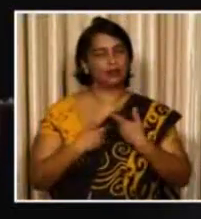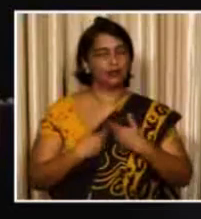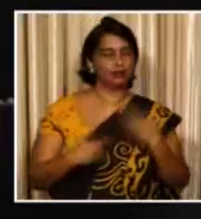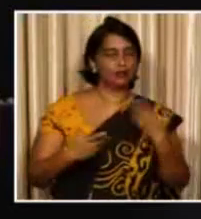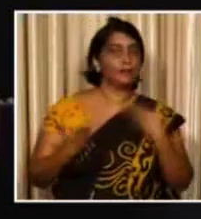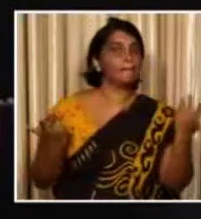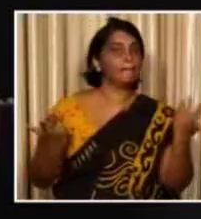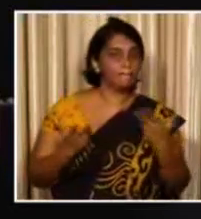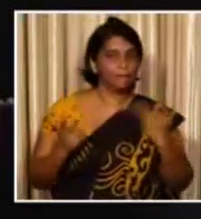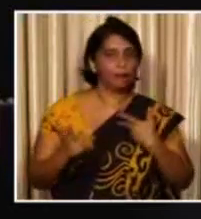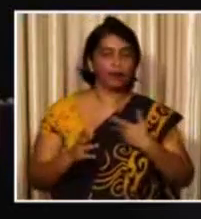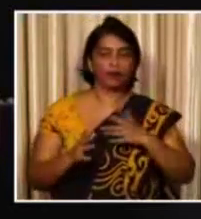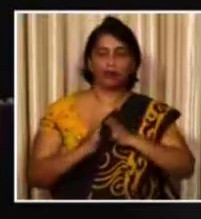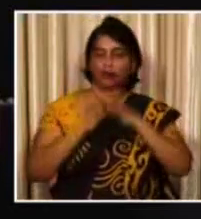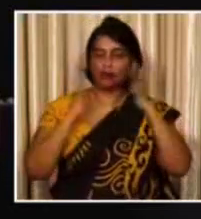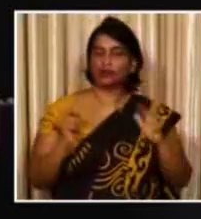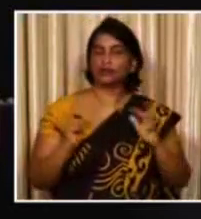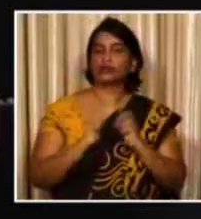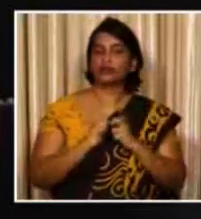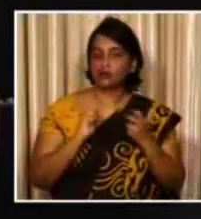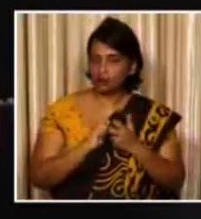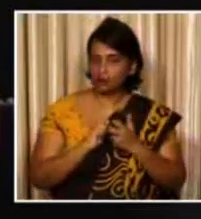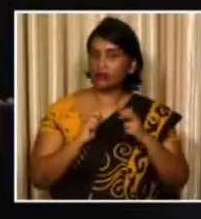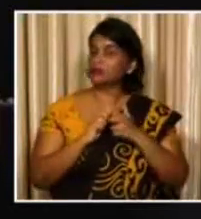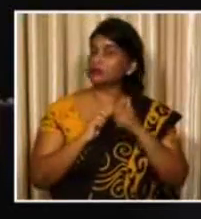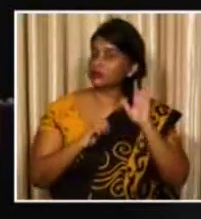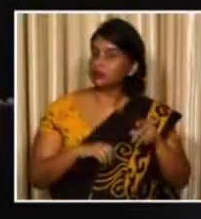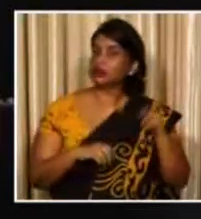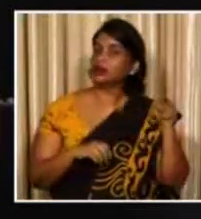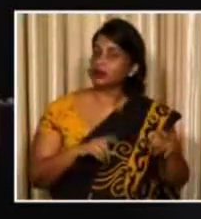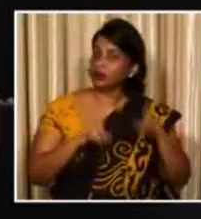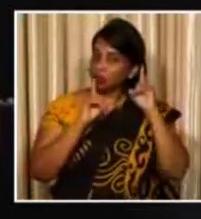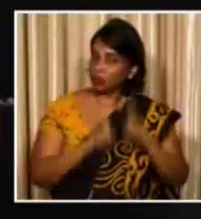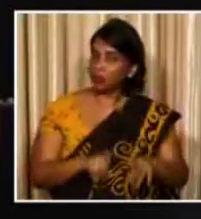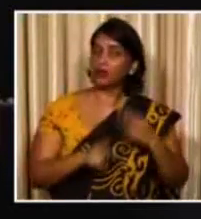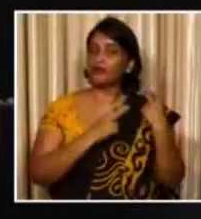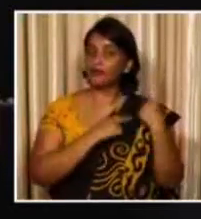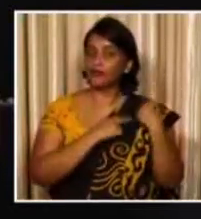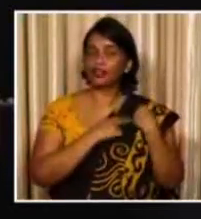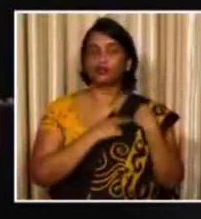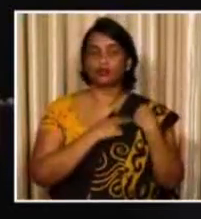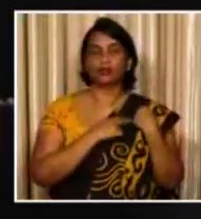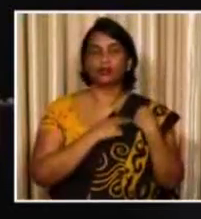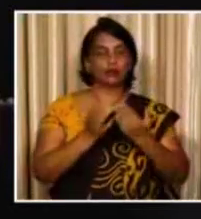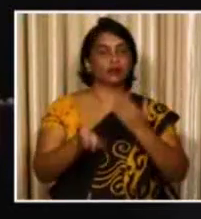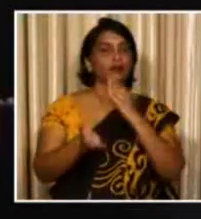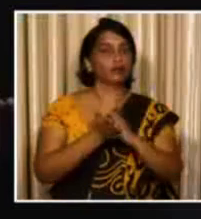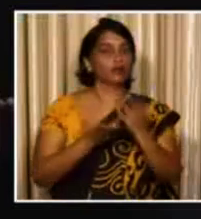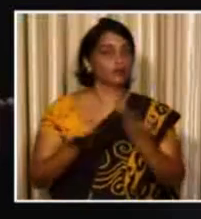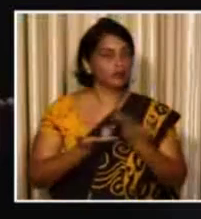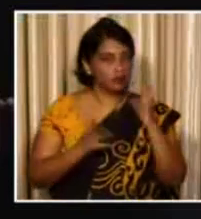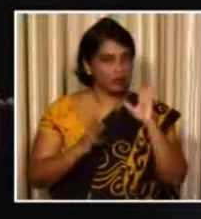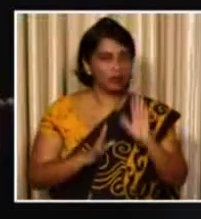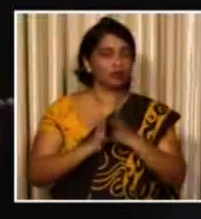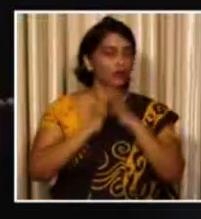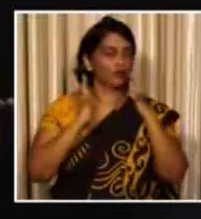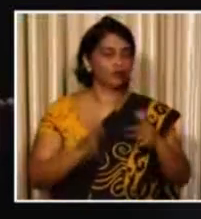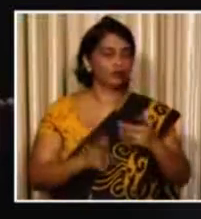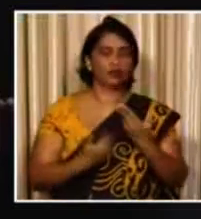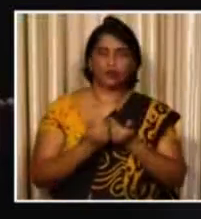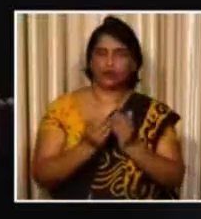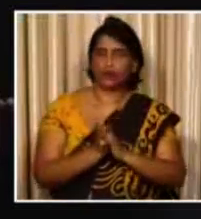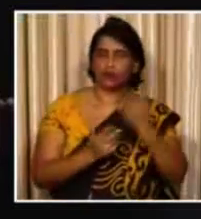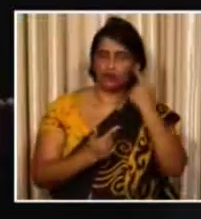നൊഹകി അതിശയ അർബൂദകാരി അവസ്ഥാവക ഏകേ യുതുകമ സഹ വകകീമ ഇഷ്ട നൊക്കരപു ദടി